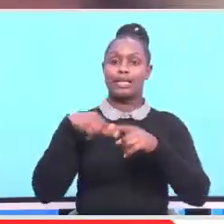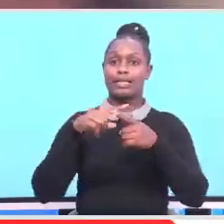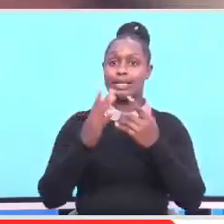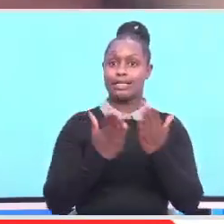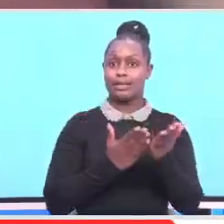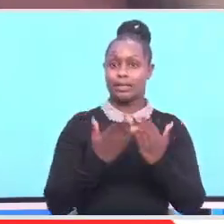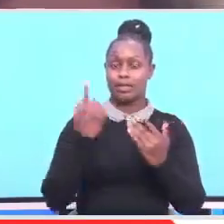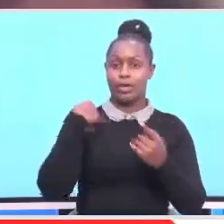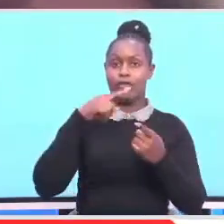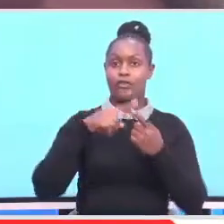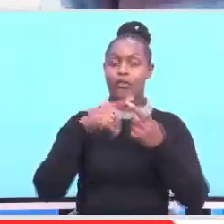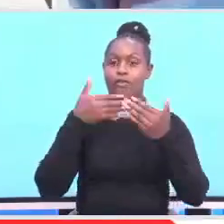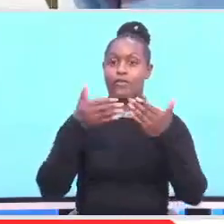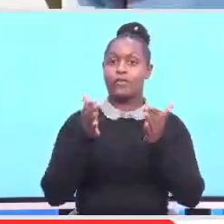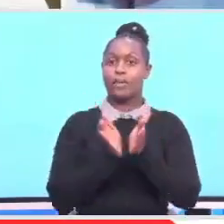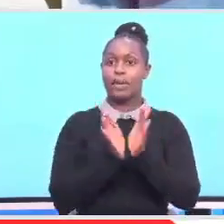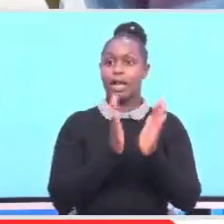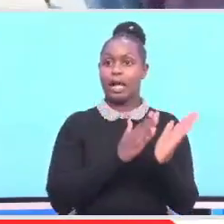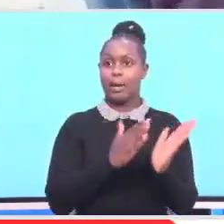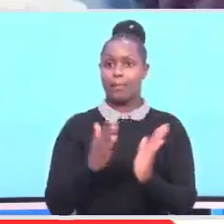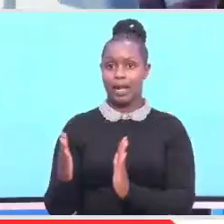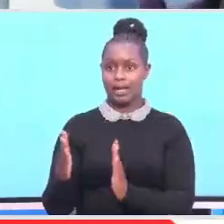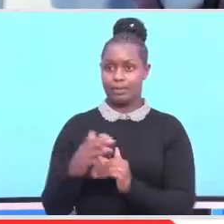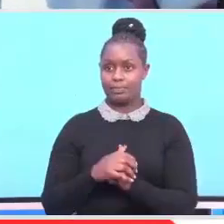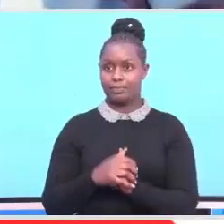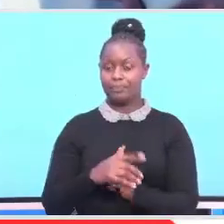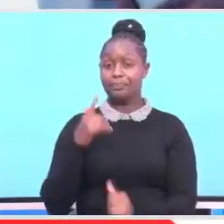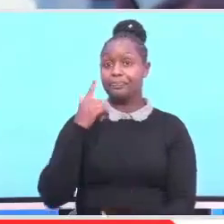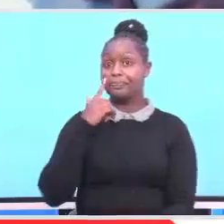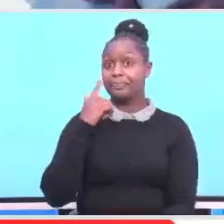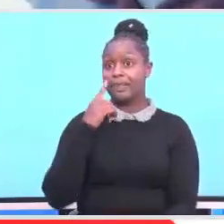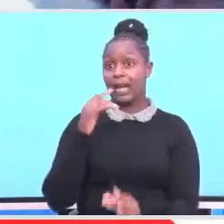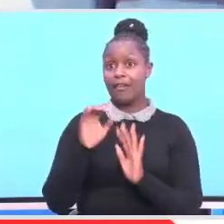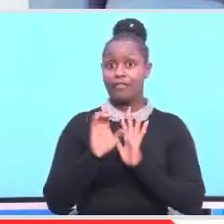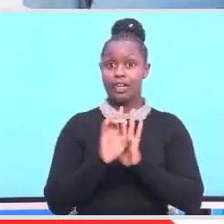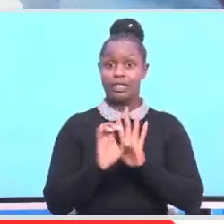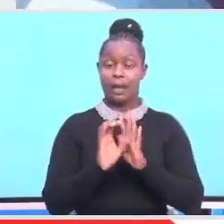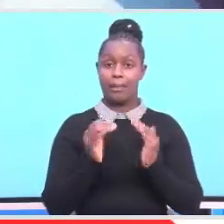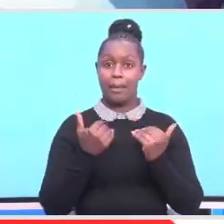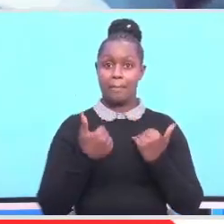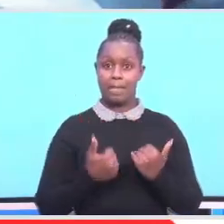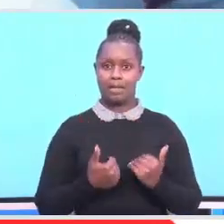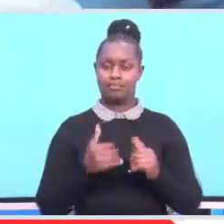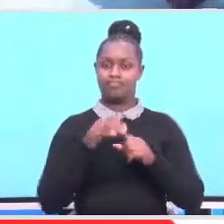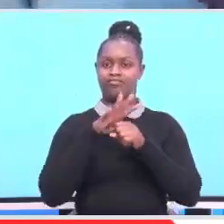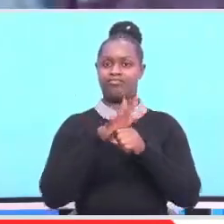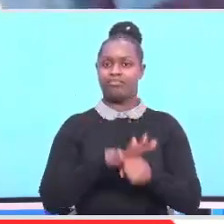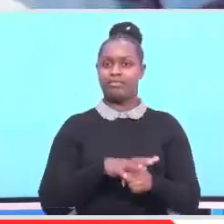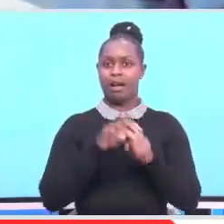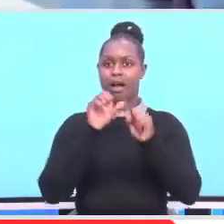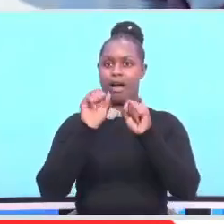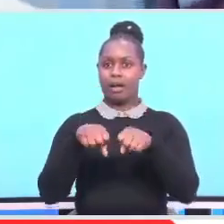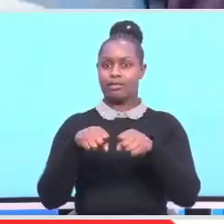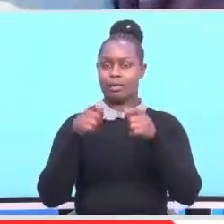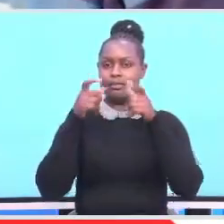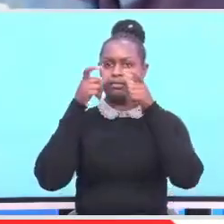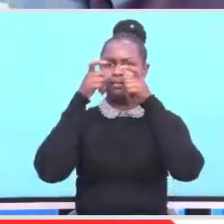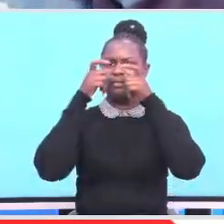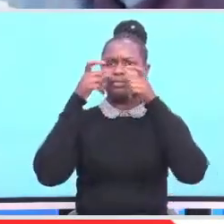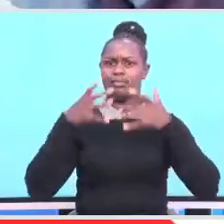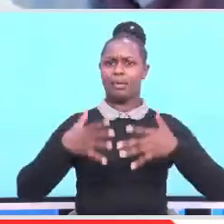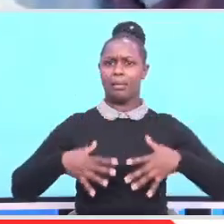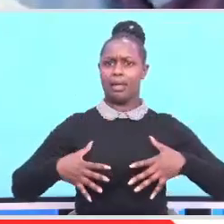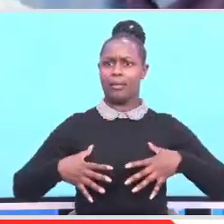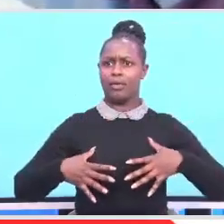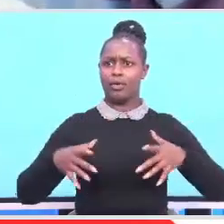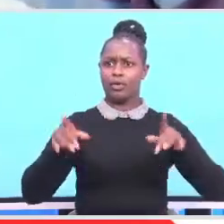hapa jijini Nairobi. Mso mtu kama mimi nikienda hospitali utapata ama discrimination, utapata watu wa ukimwi line up. So unajua mtu